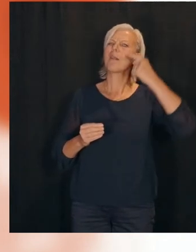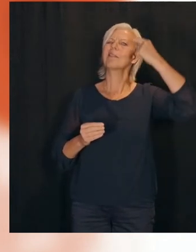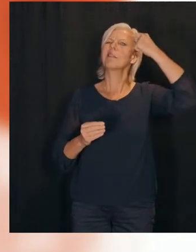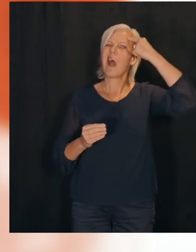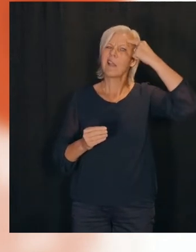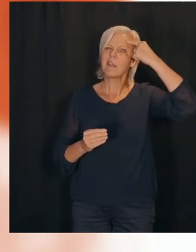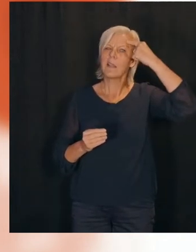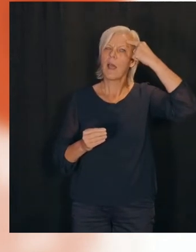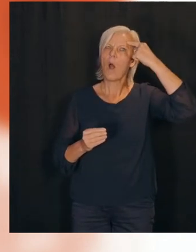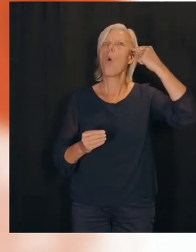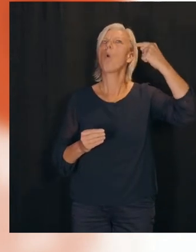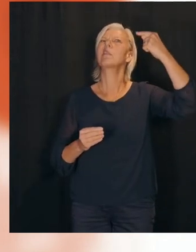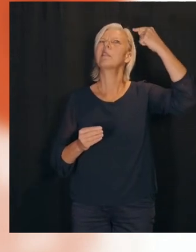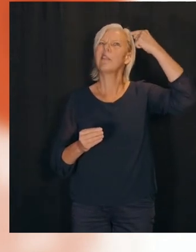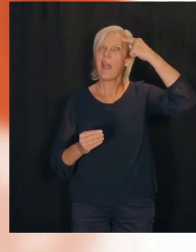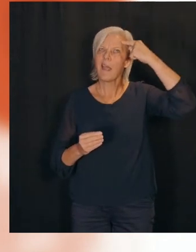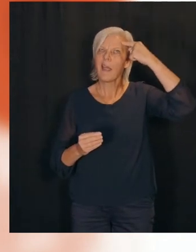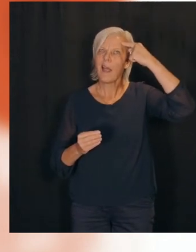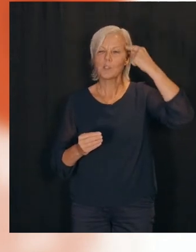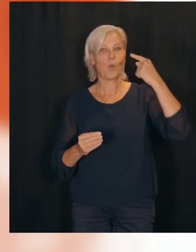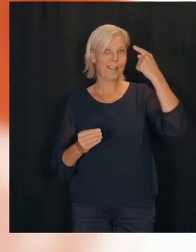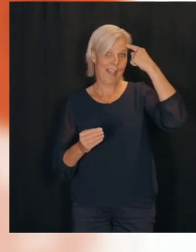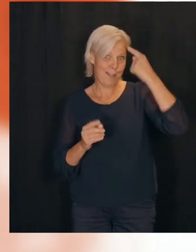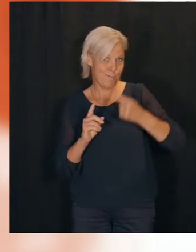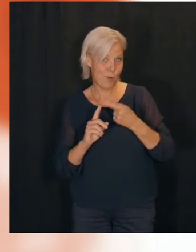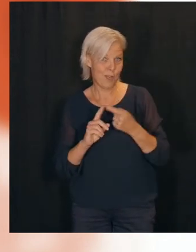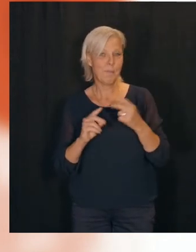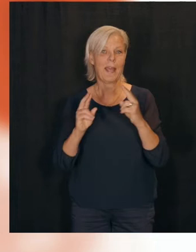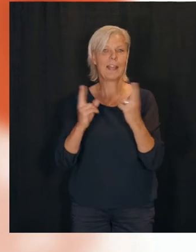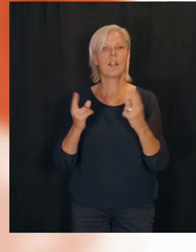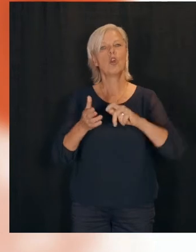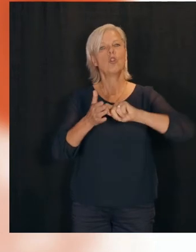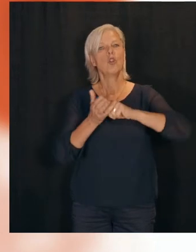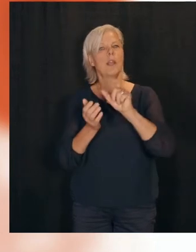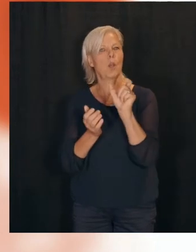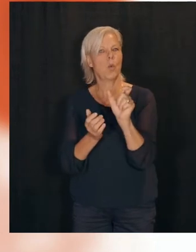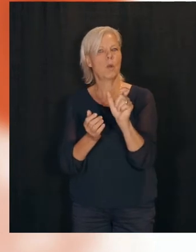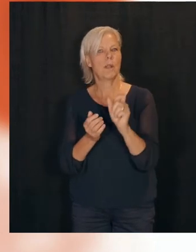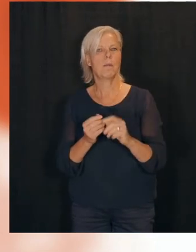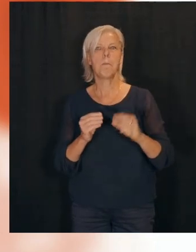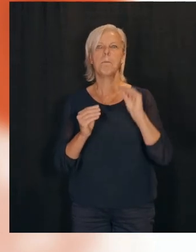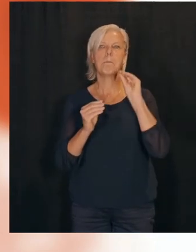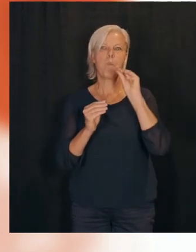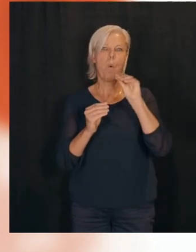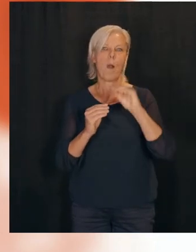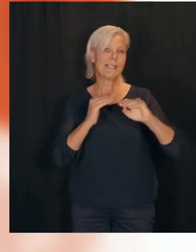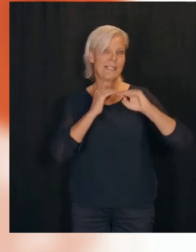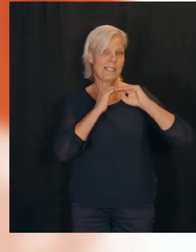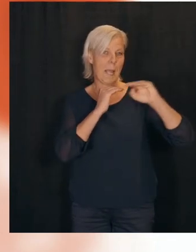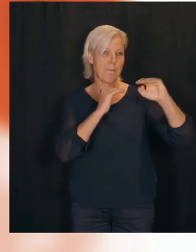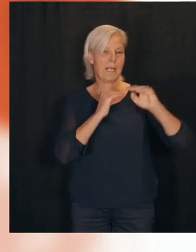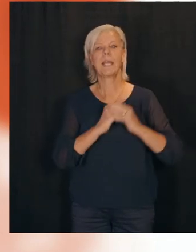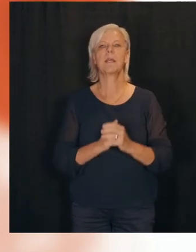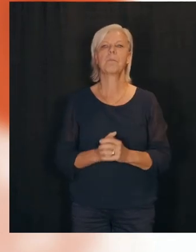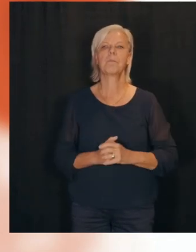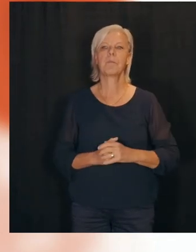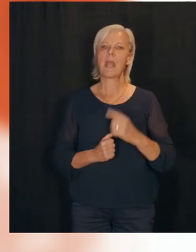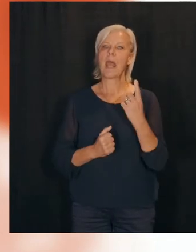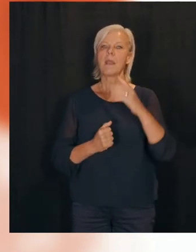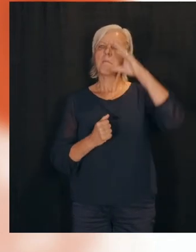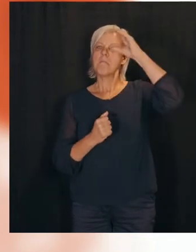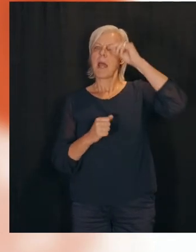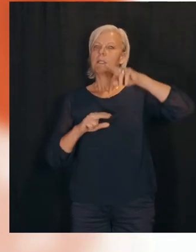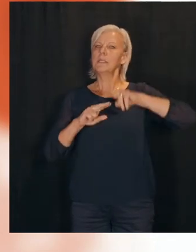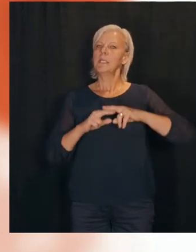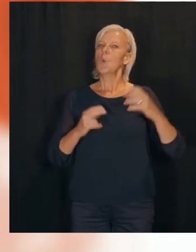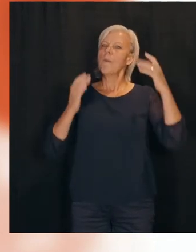med. Jag tänkte börja med ett nyckelord här där det står jämlikhet. Här sitter en man och